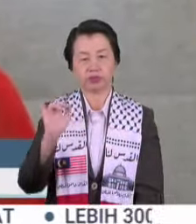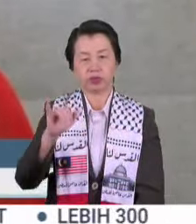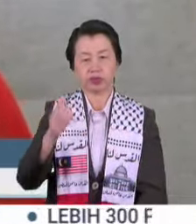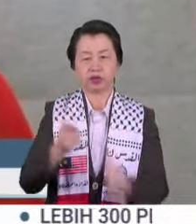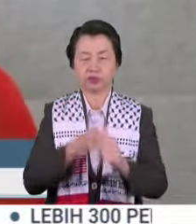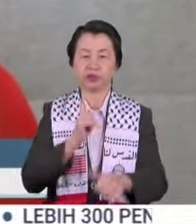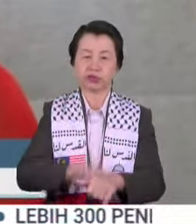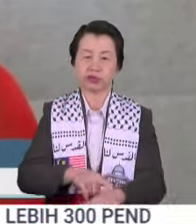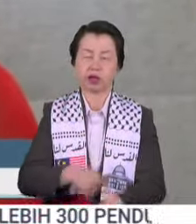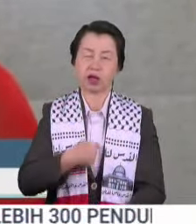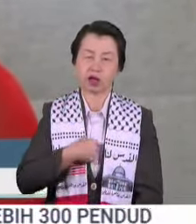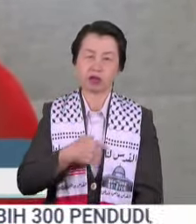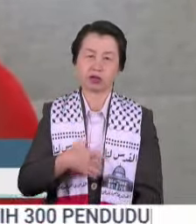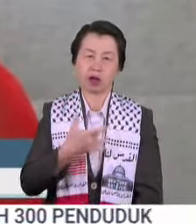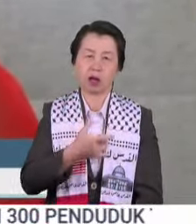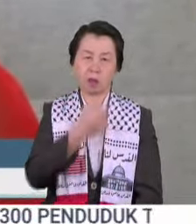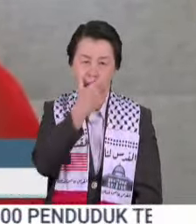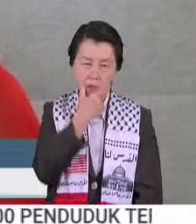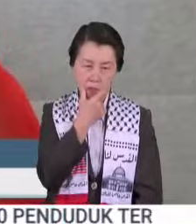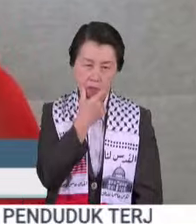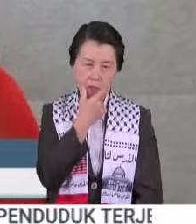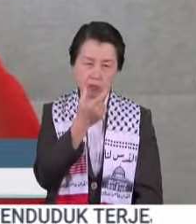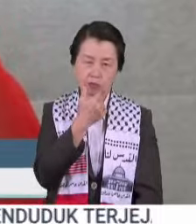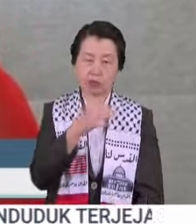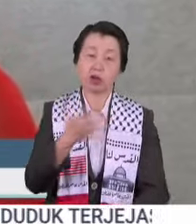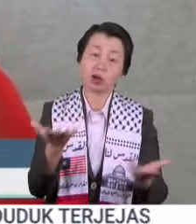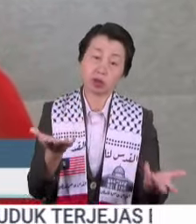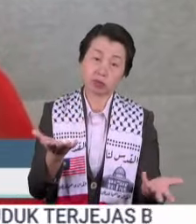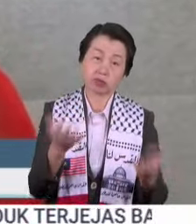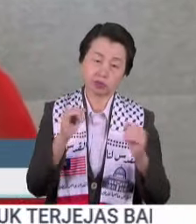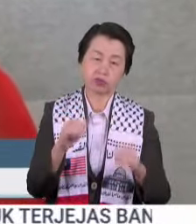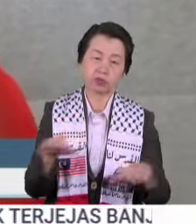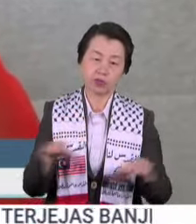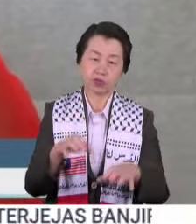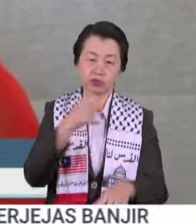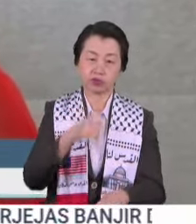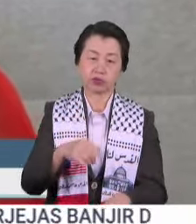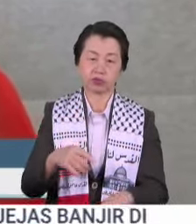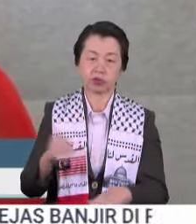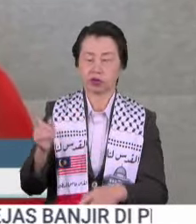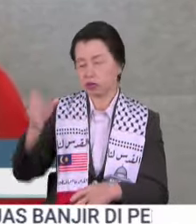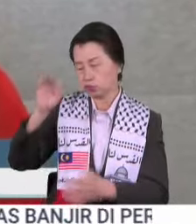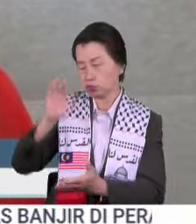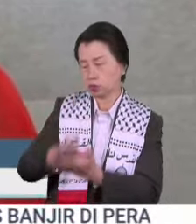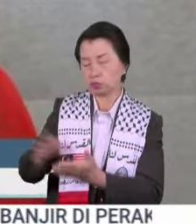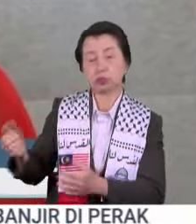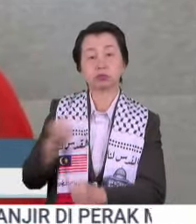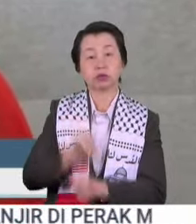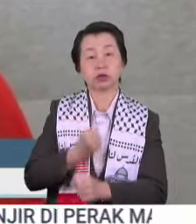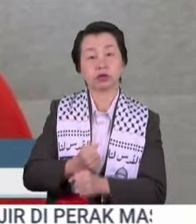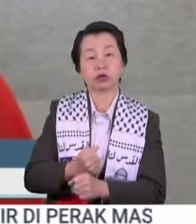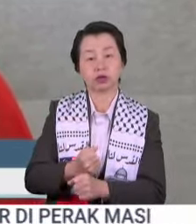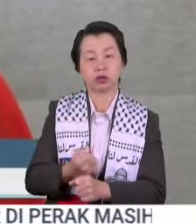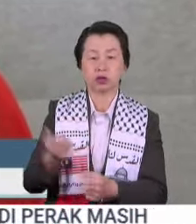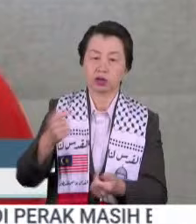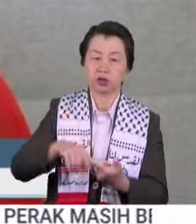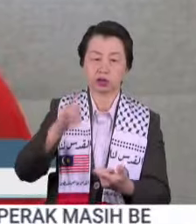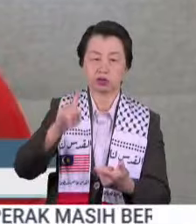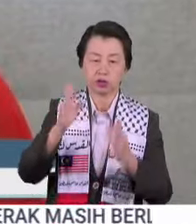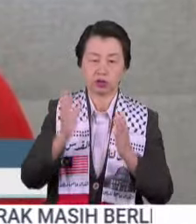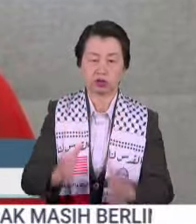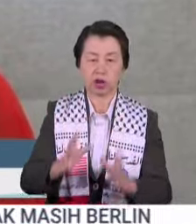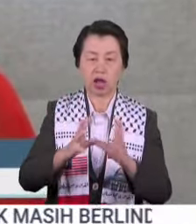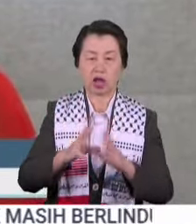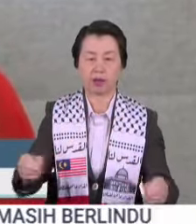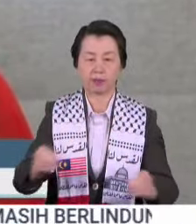berasa sedihlah tapi apa boleh buat Sebab seorang tu bekerja dan seorang lagi terpaksa